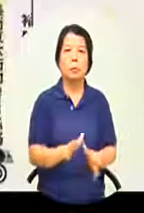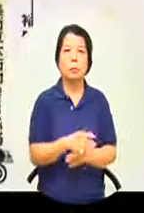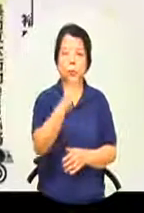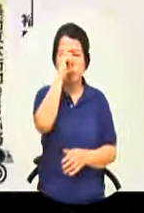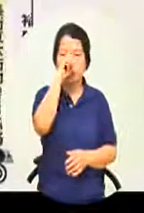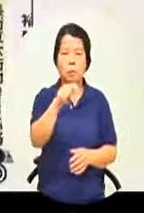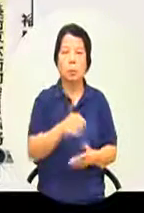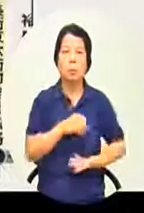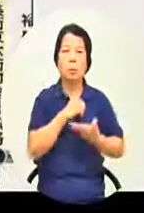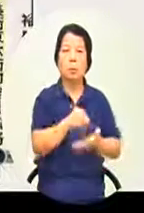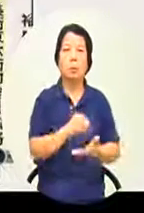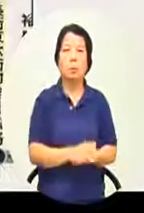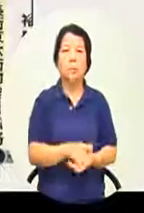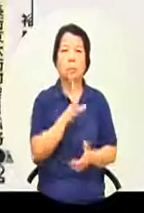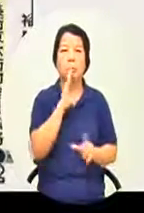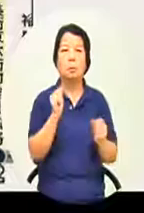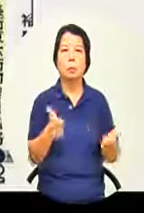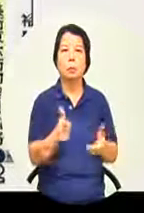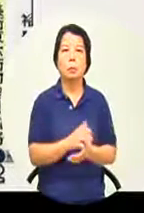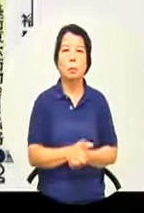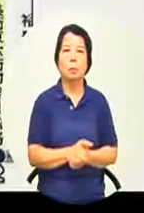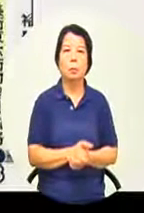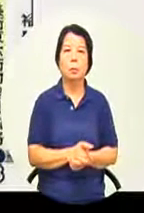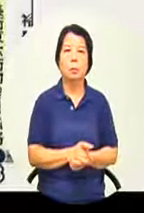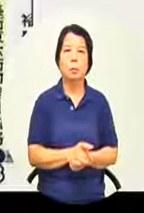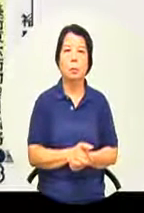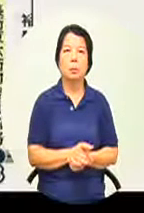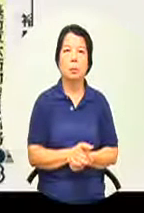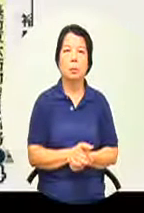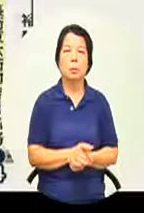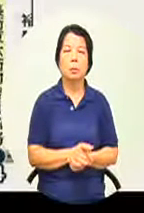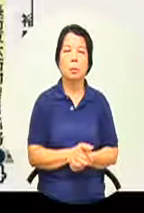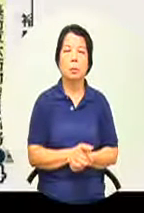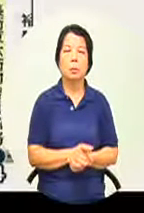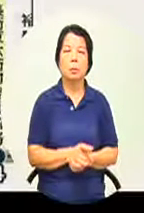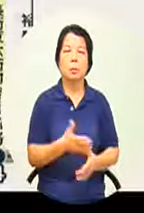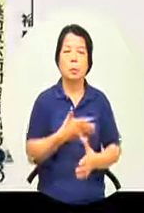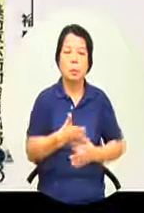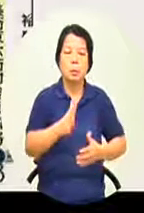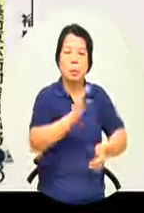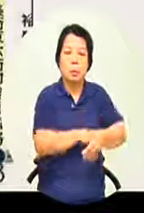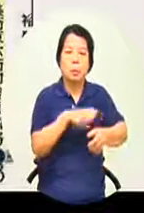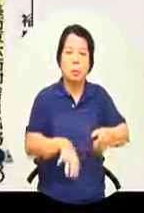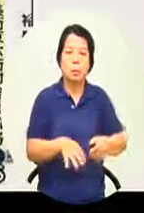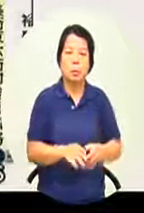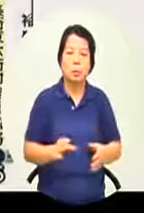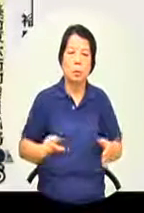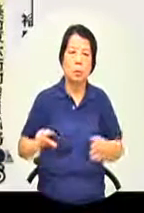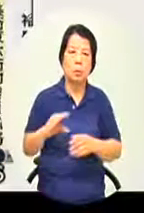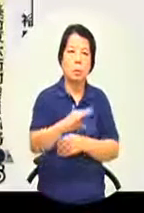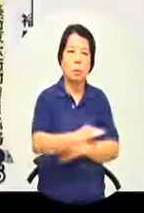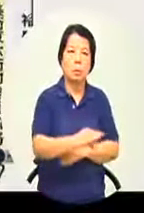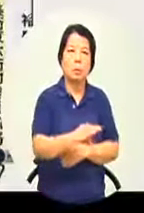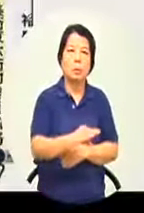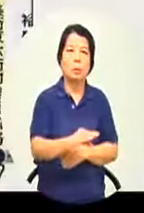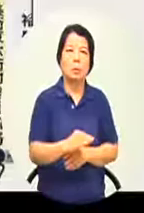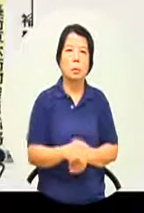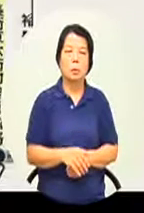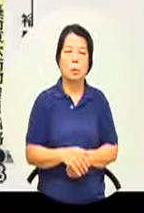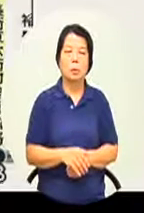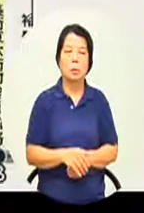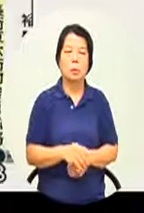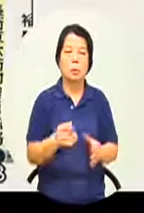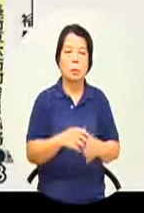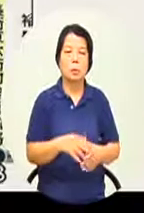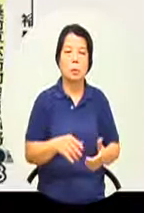望建议的哈，是不是会使好这个左营一百辆哈，左营车站一百位。介